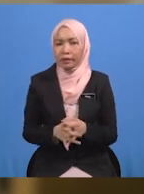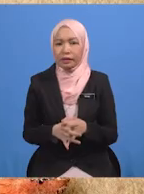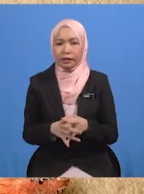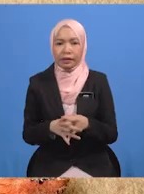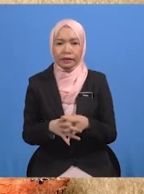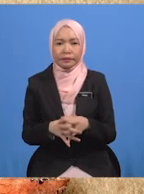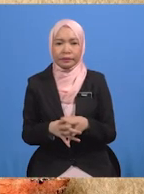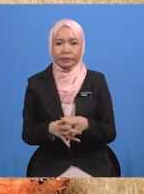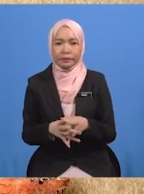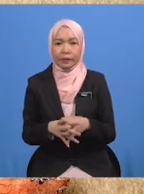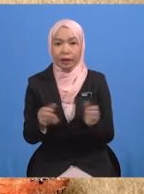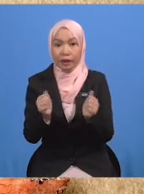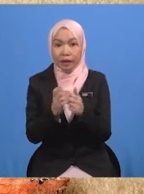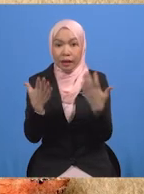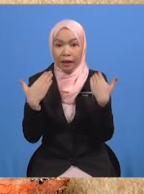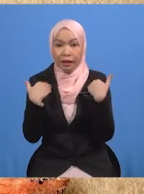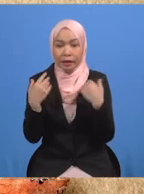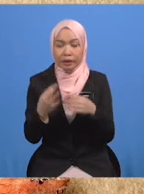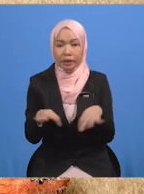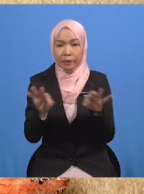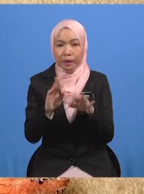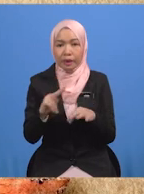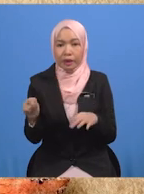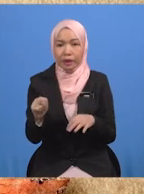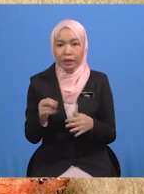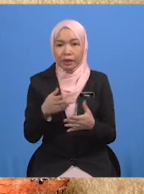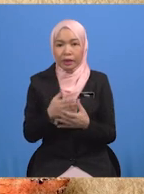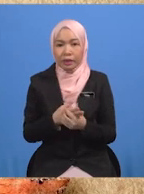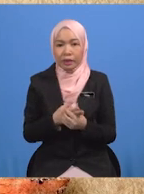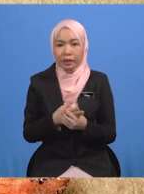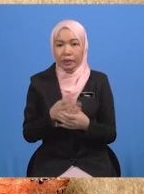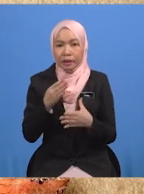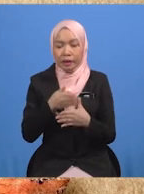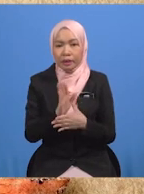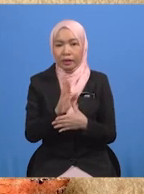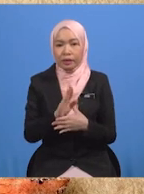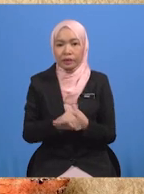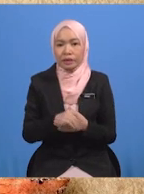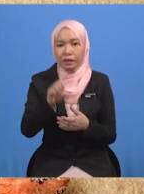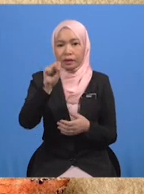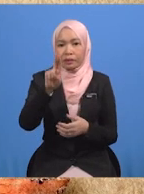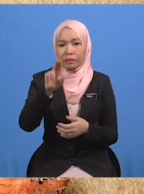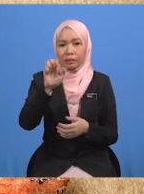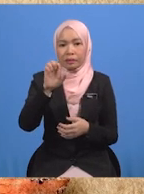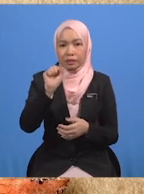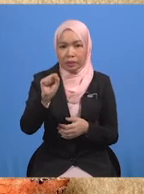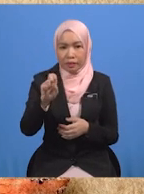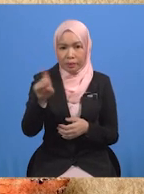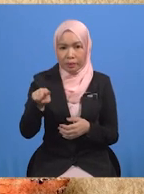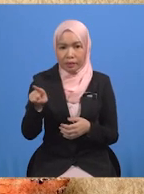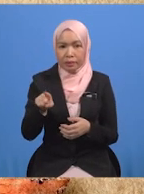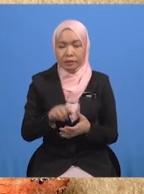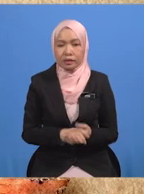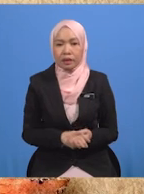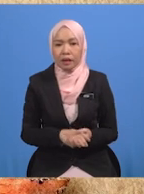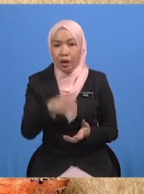1869. Terusan Suez ini merupakan jalan perdagangan paling penting kerana memendekkan laluan antara